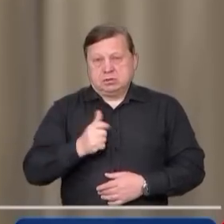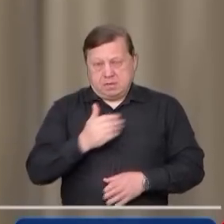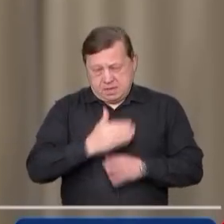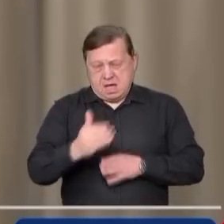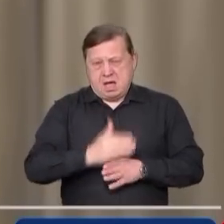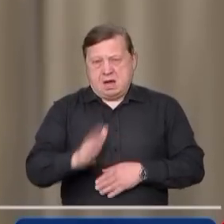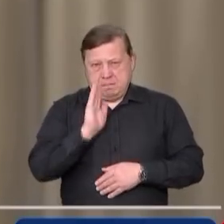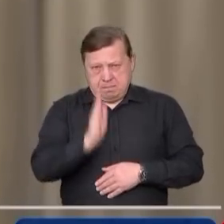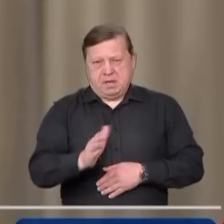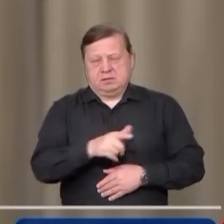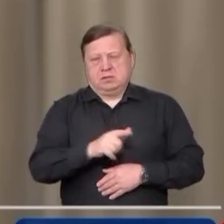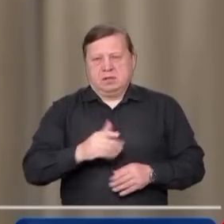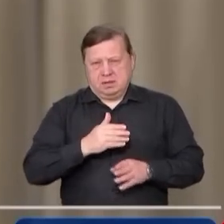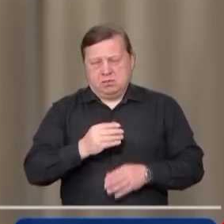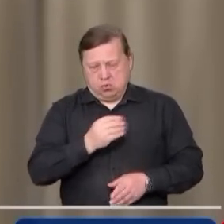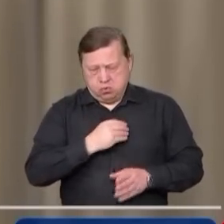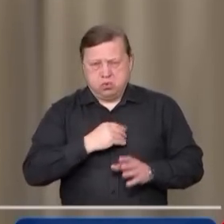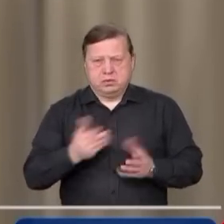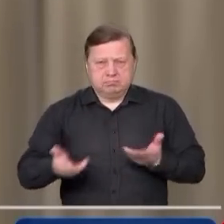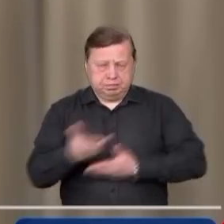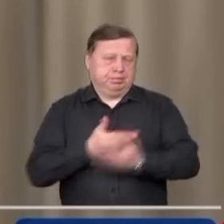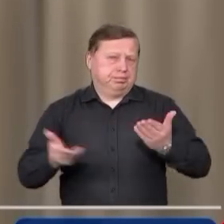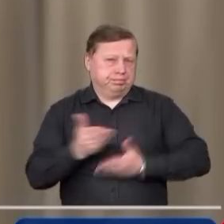pozostaną na przyszłość także takim